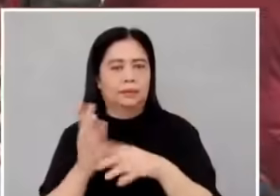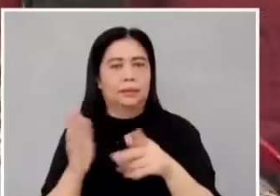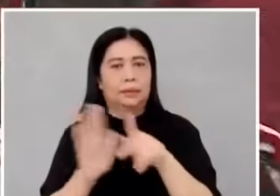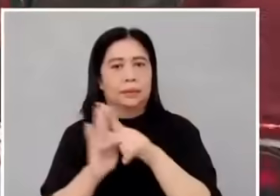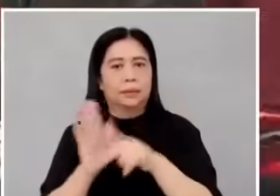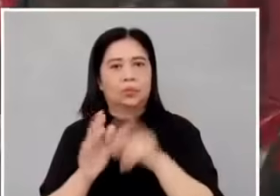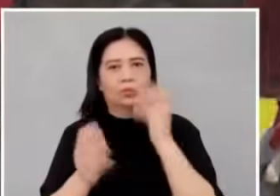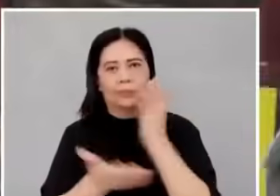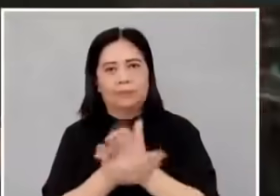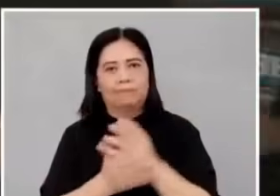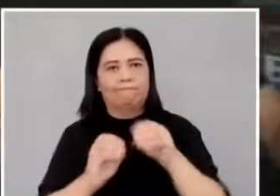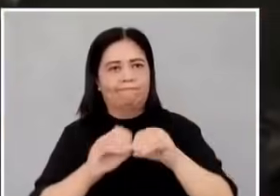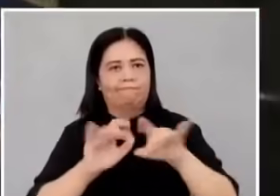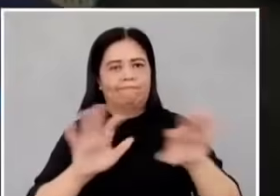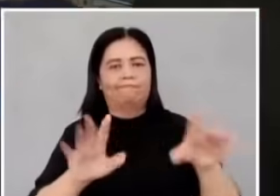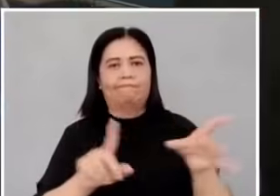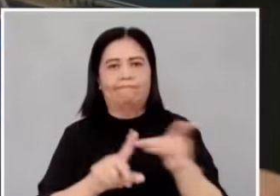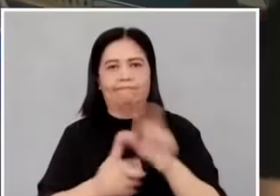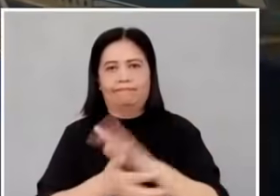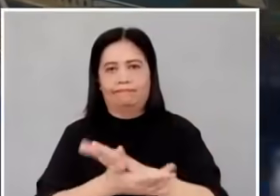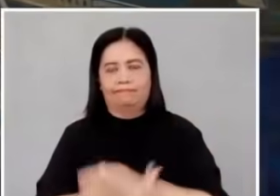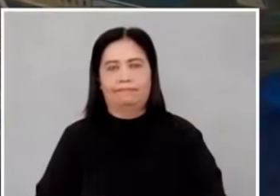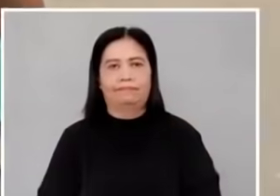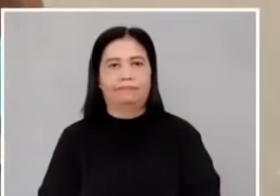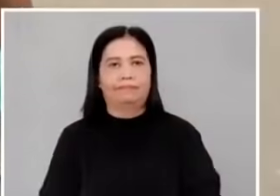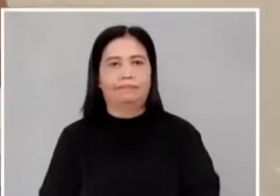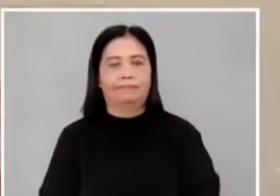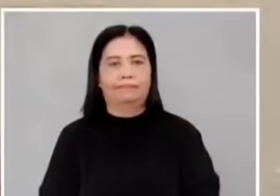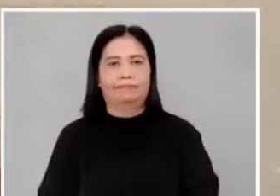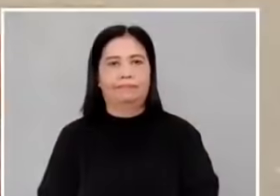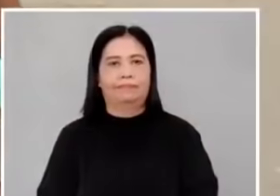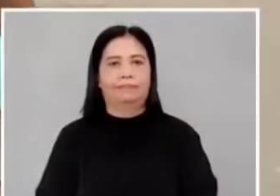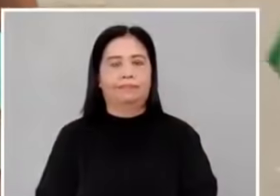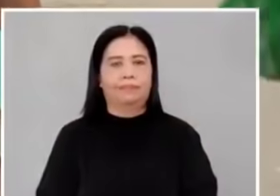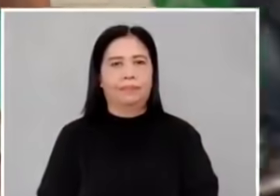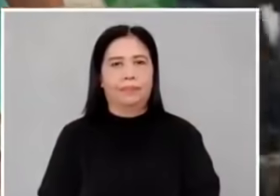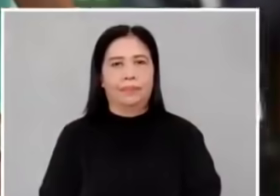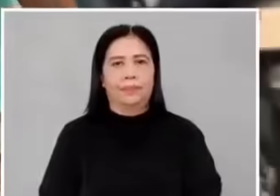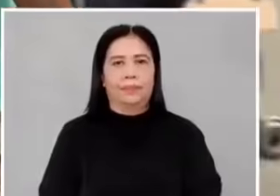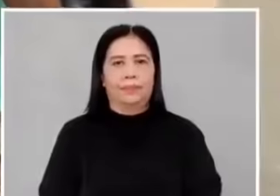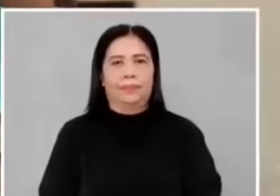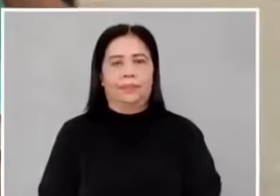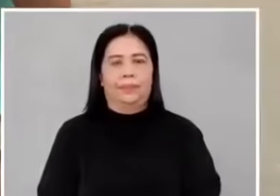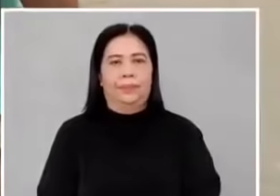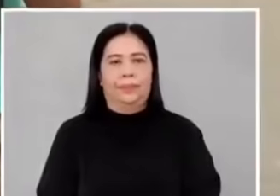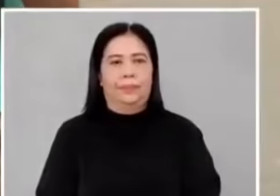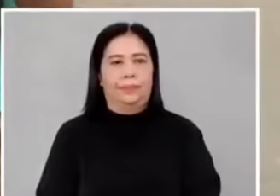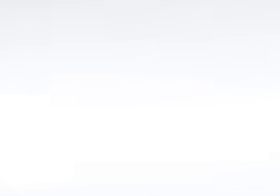pagkalat ng COVID-19. Michael Delizo, ABS-CBN News.